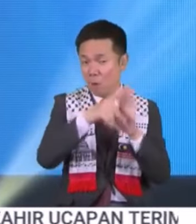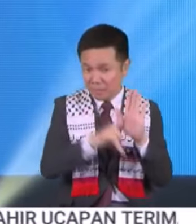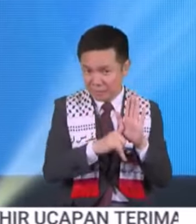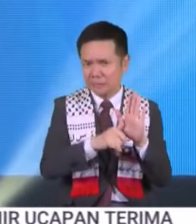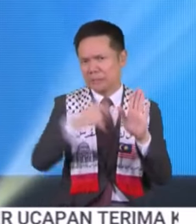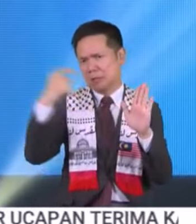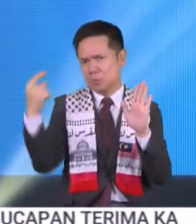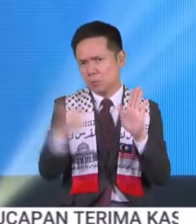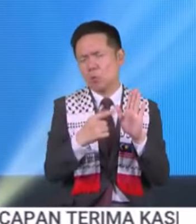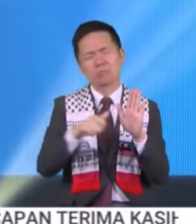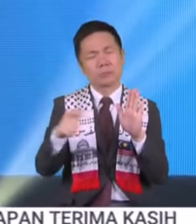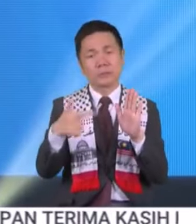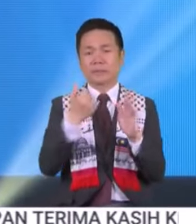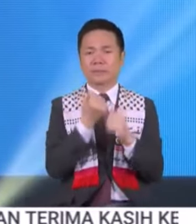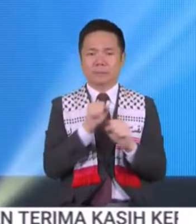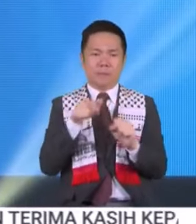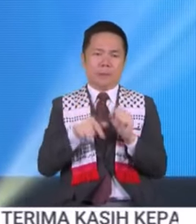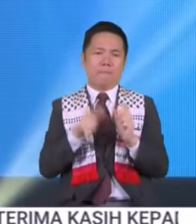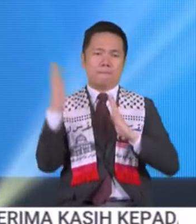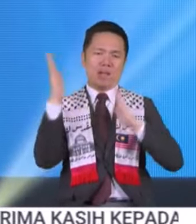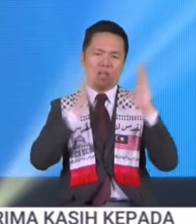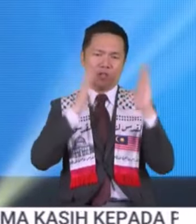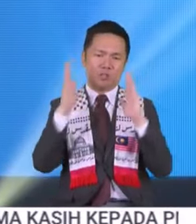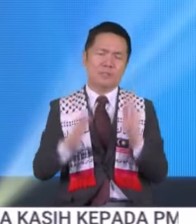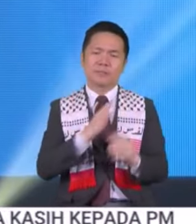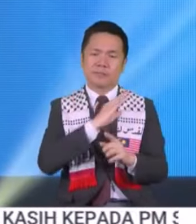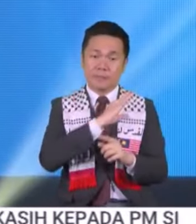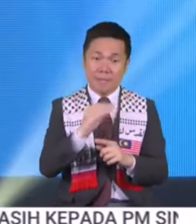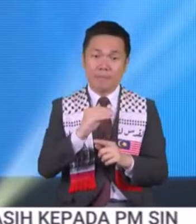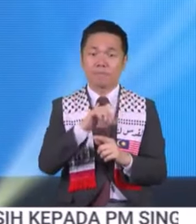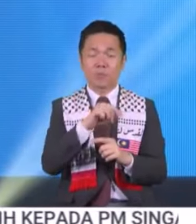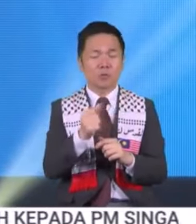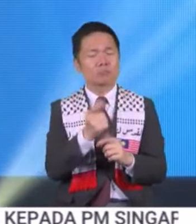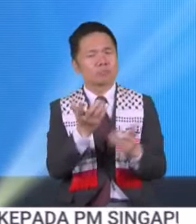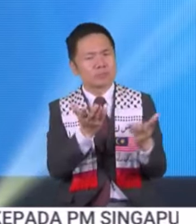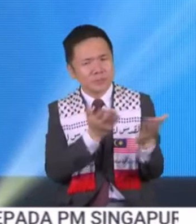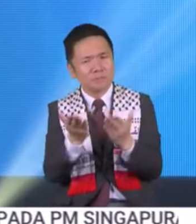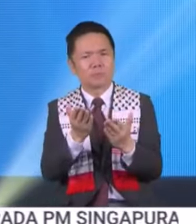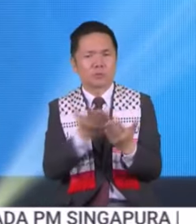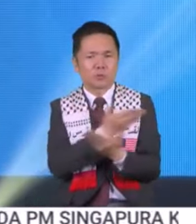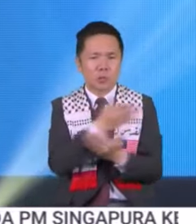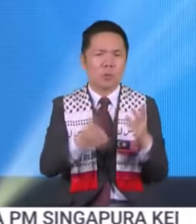negara dan memberikan khidmat terbaik kepada rakyat.